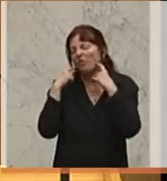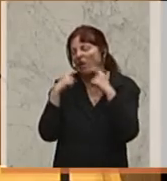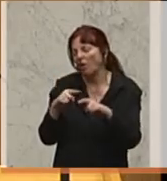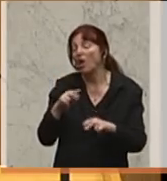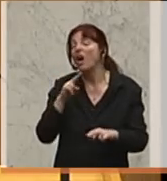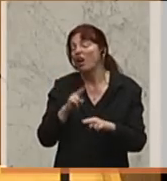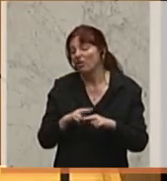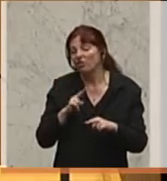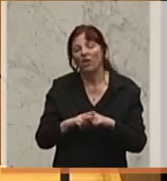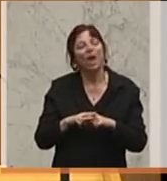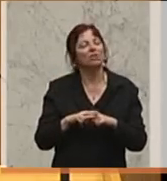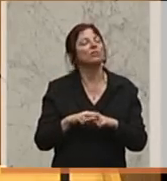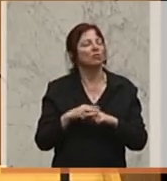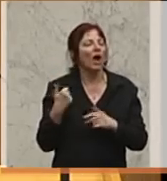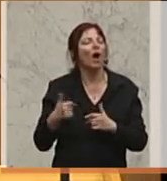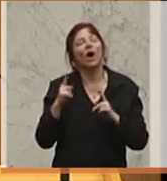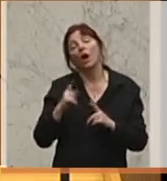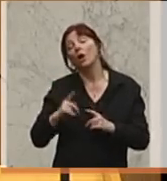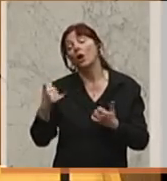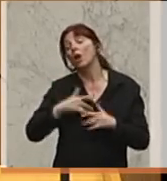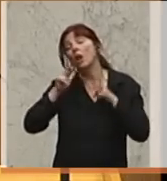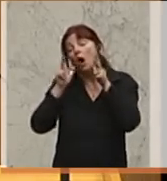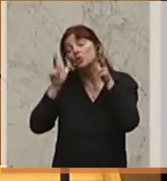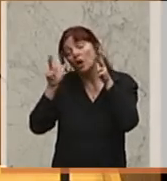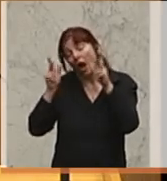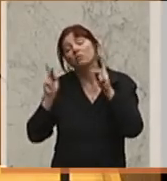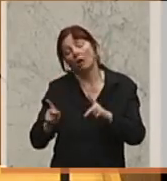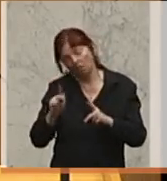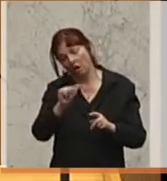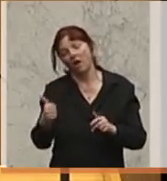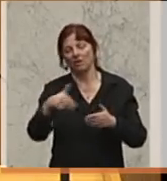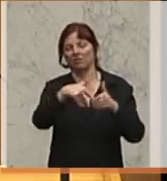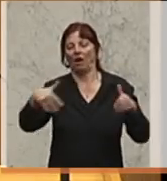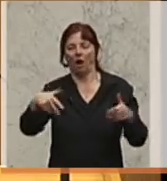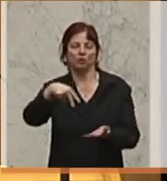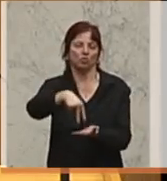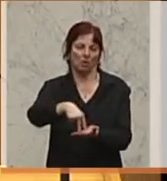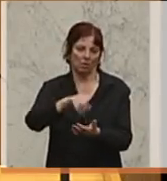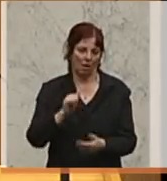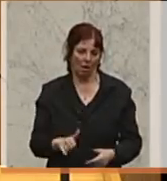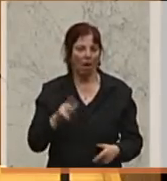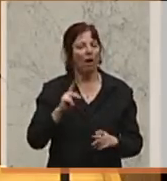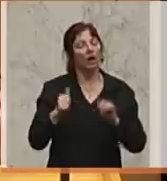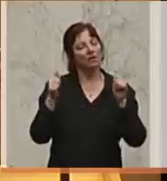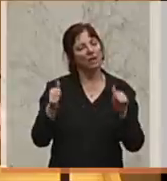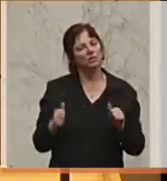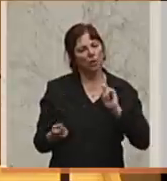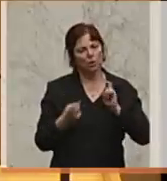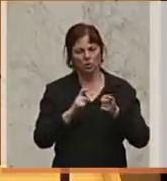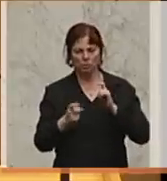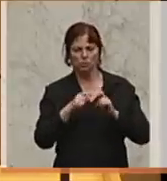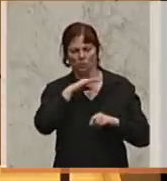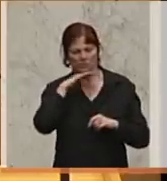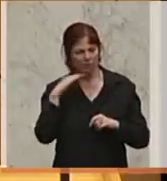geht, stellt euch in die erste Reihe. Und man kann sehr viele Inserate diskutieren. Man kann auch Inserate diskutieren, warum der